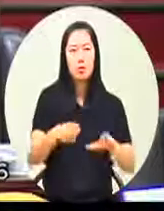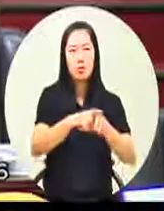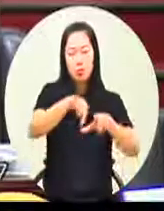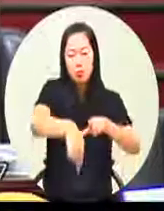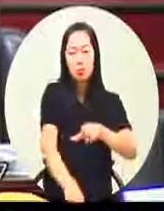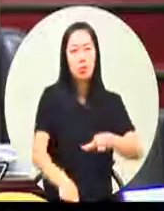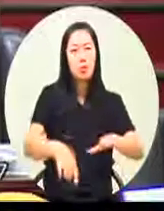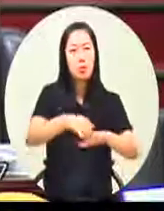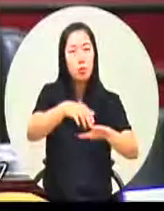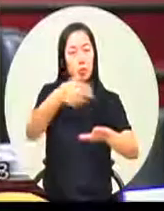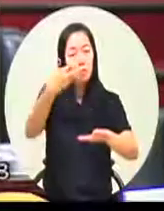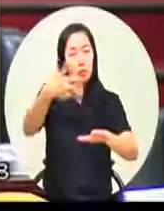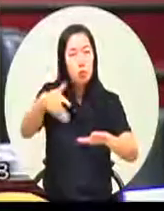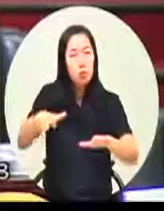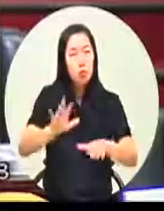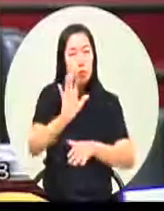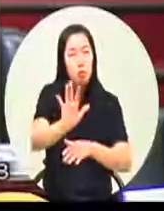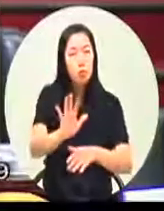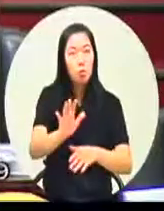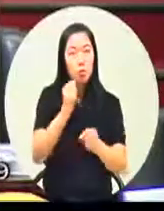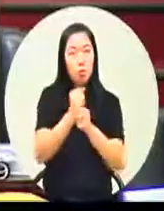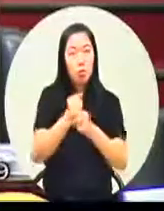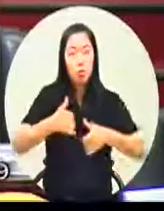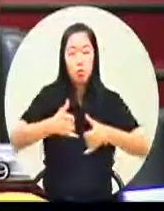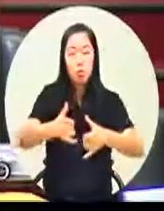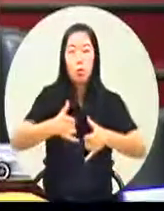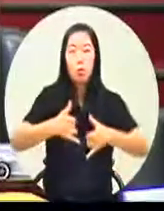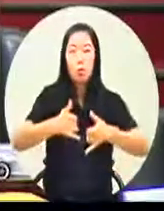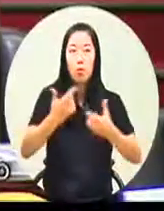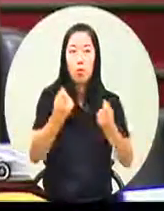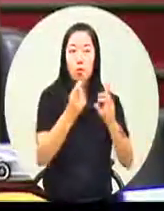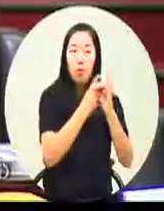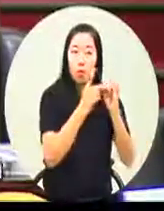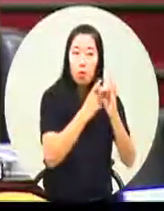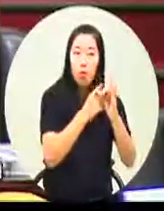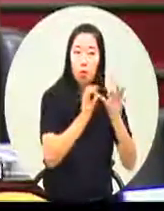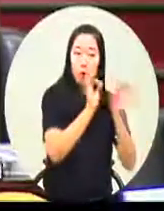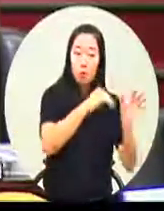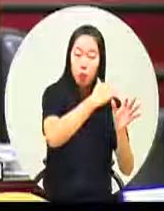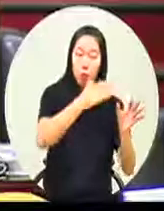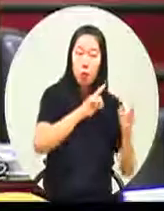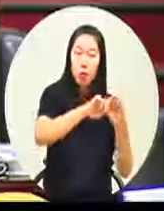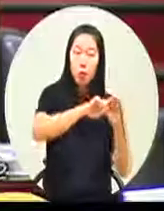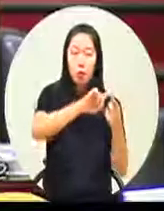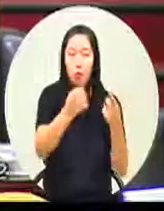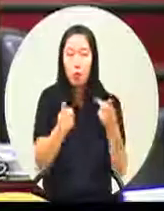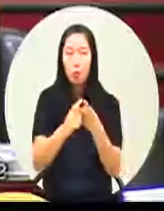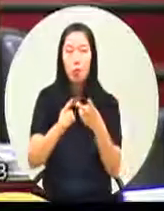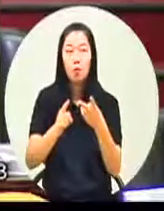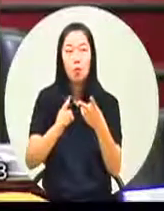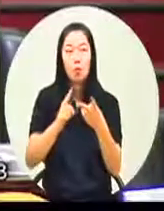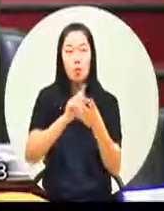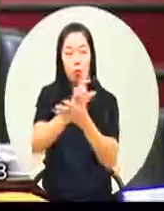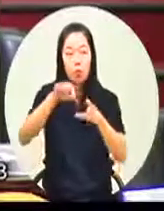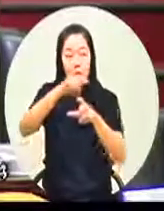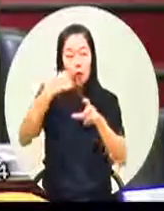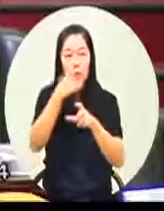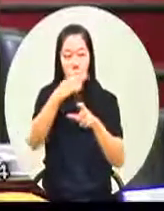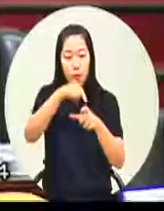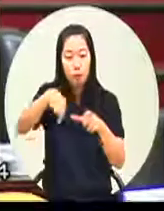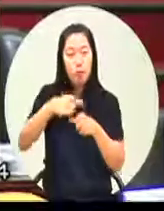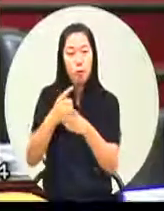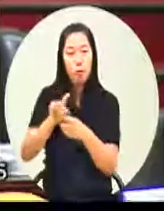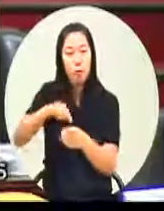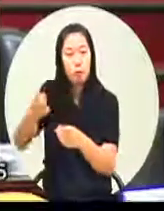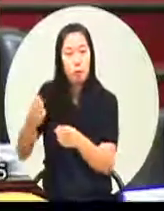包括你所谓的你现在规划的路线，从佛光山到林口，从林口那边到那个到